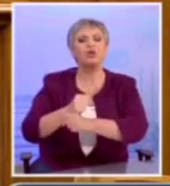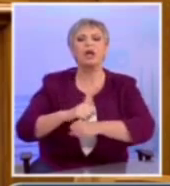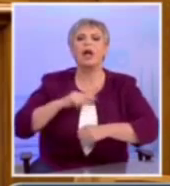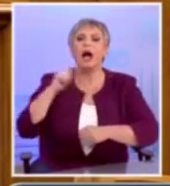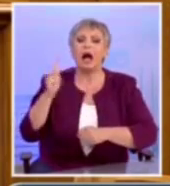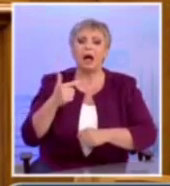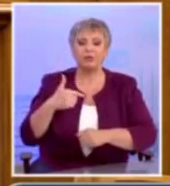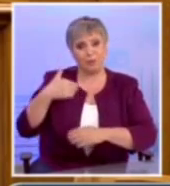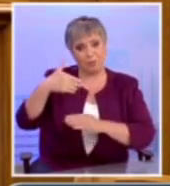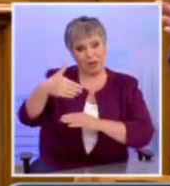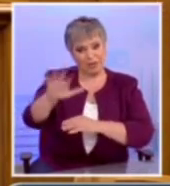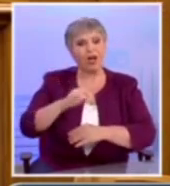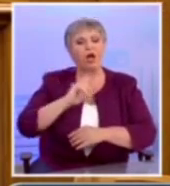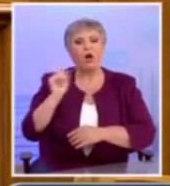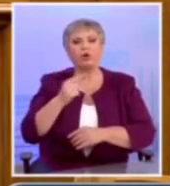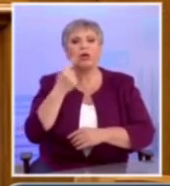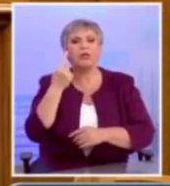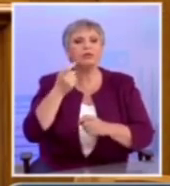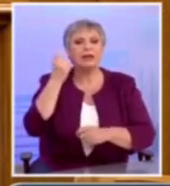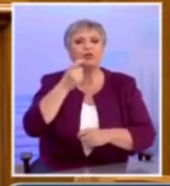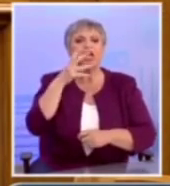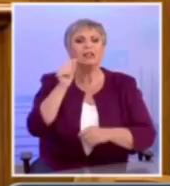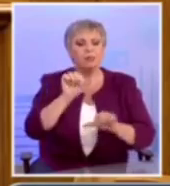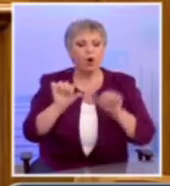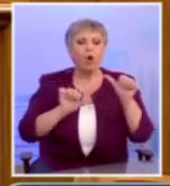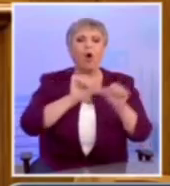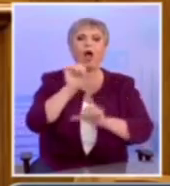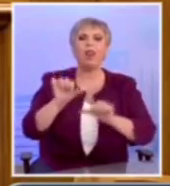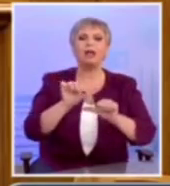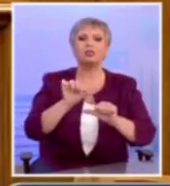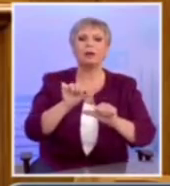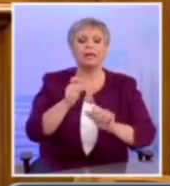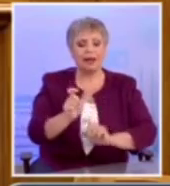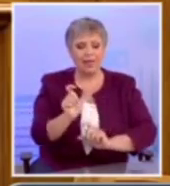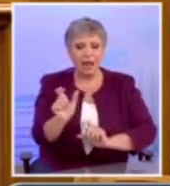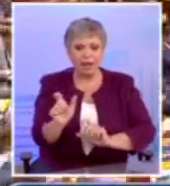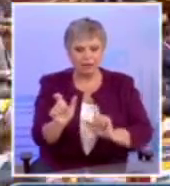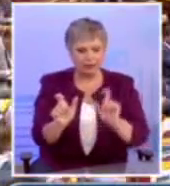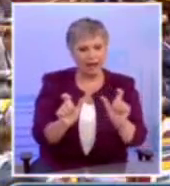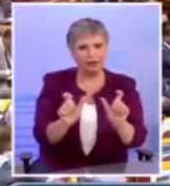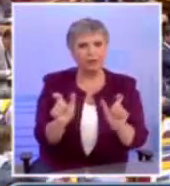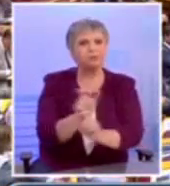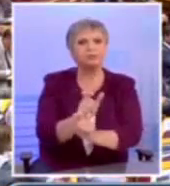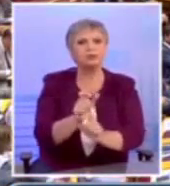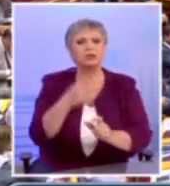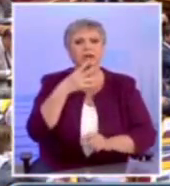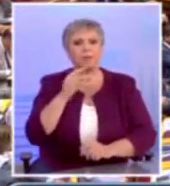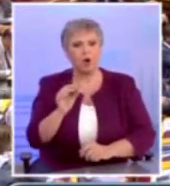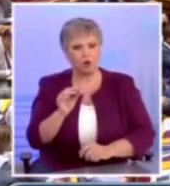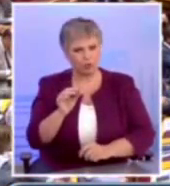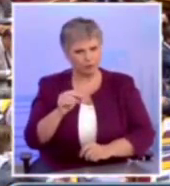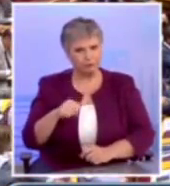κόμμα για αυτή την αλλαγή, αλλά η αλλαγή είναι καλοδεχούμενη. Η δεύτερη πρότασή σας είναι